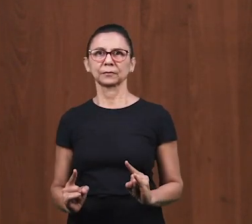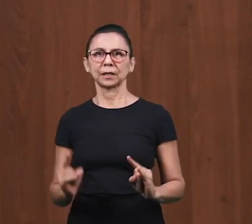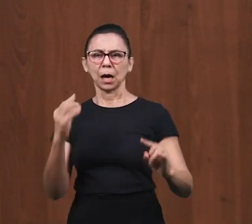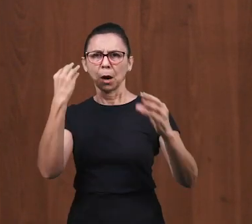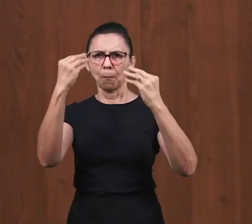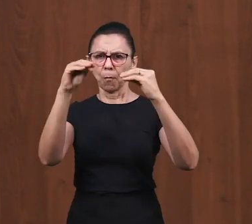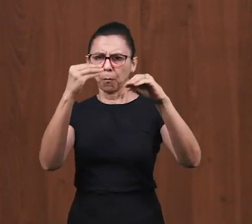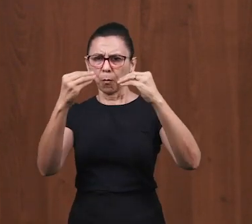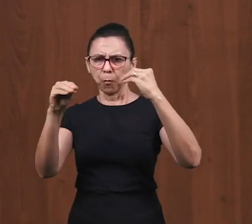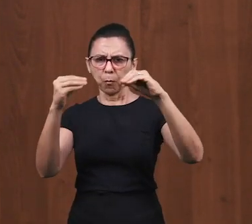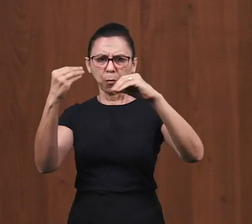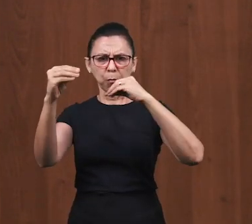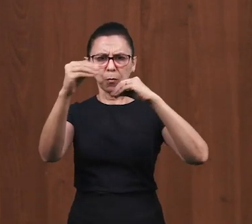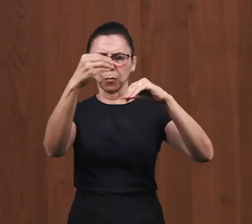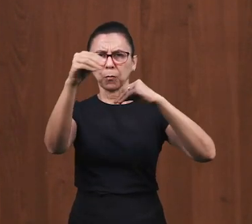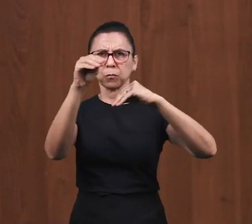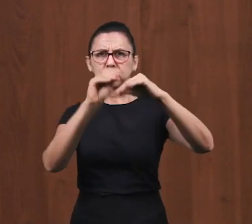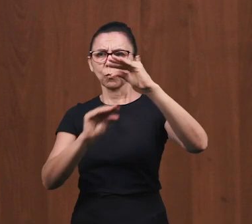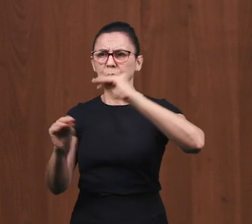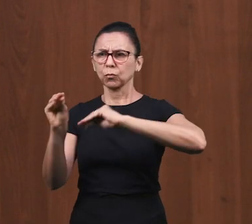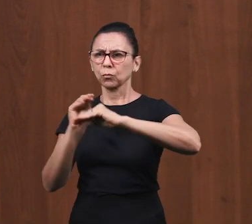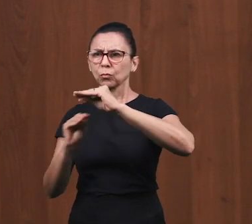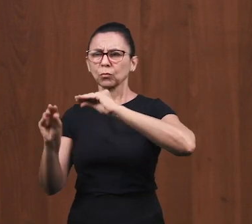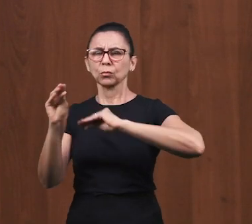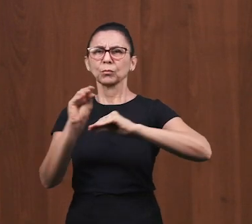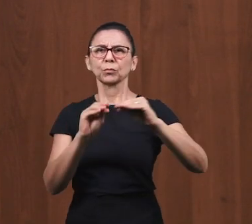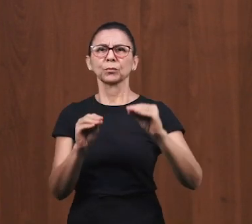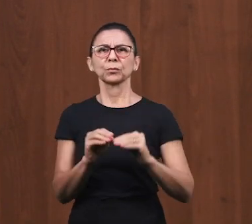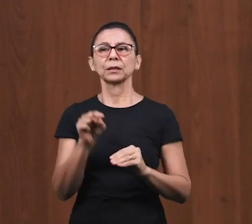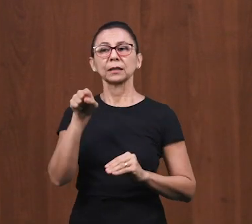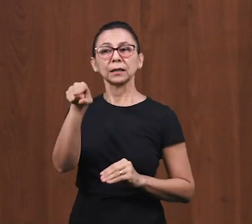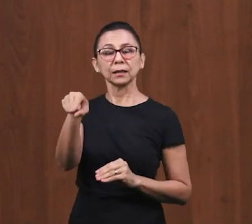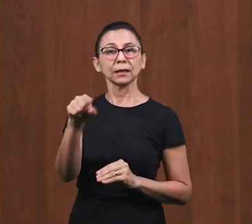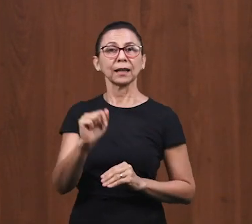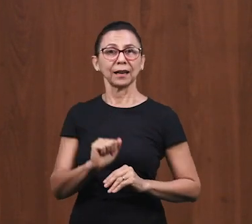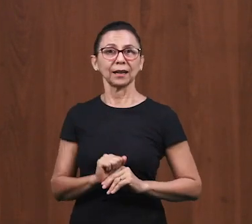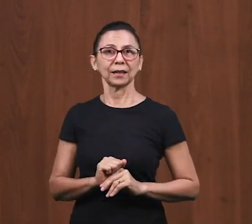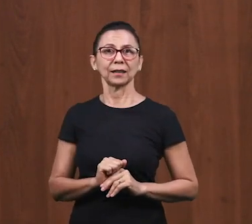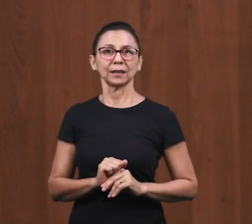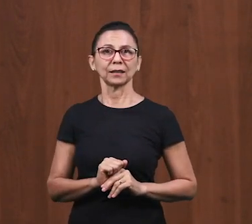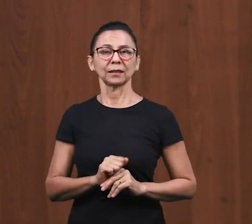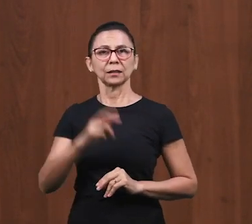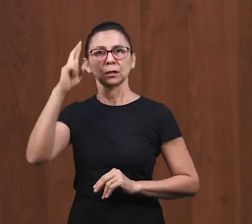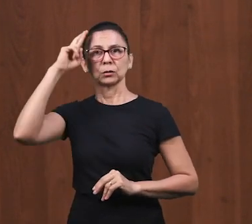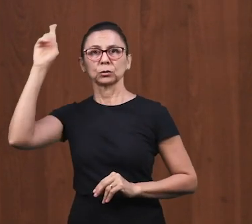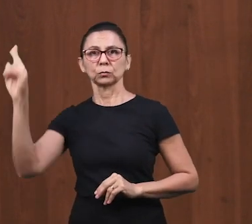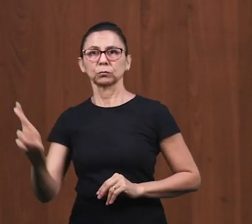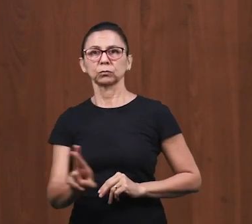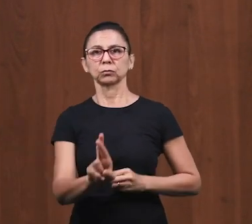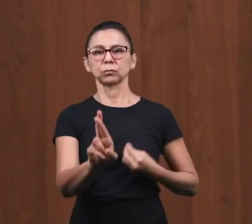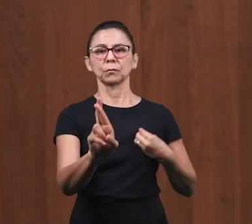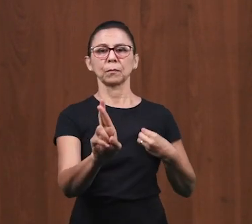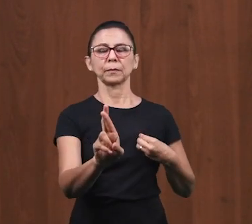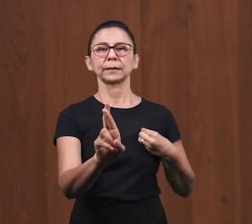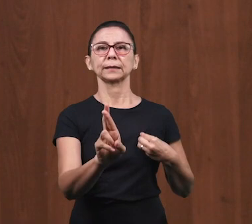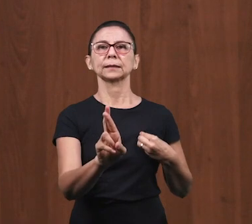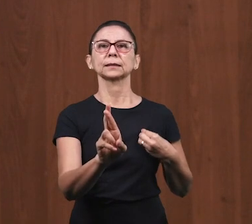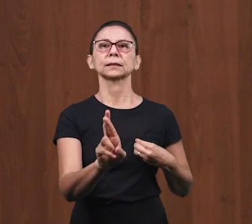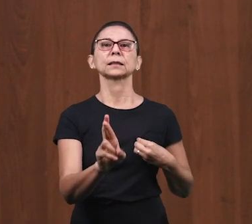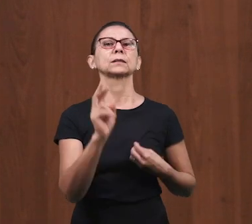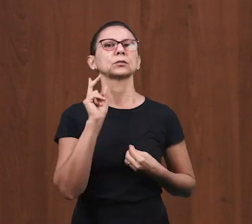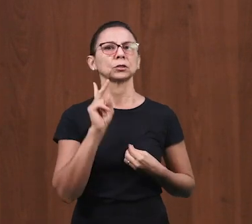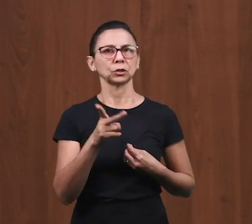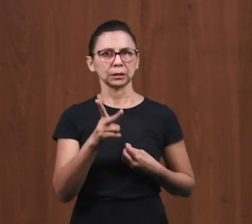il faisait de cet endroit une habitation pour lui, à travers de toutes les fois que ce tabernacle